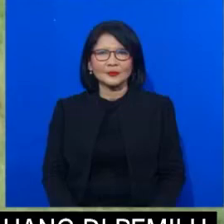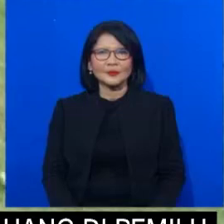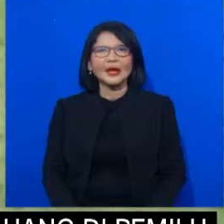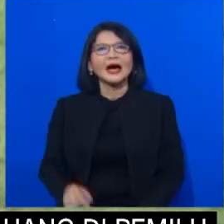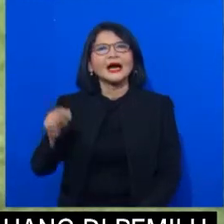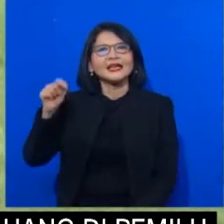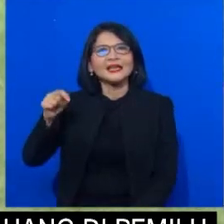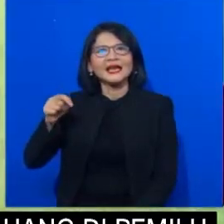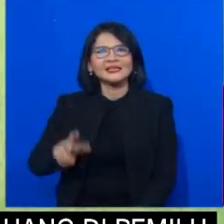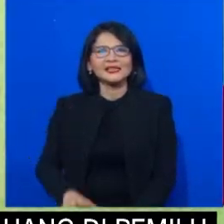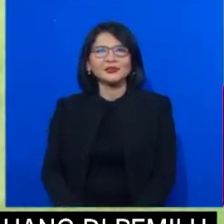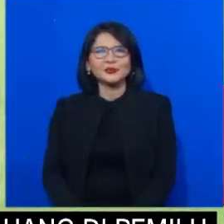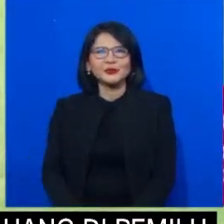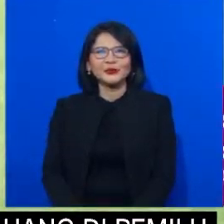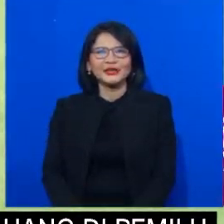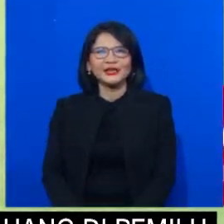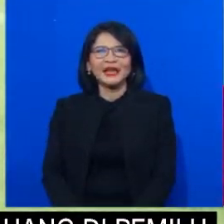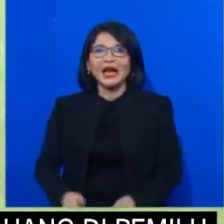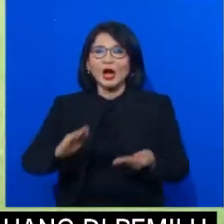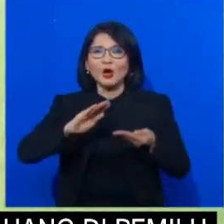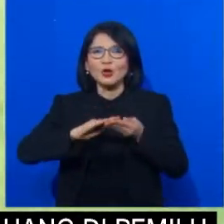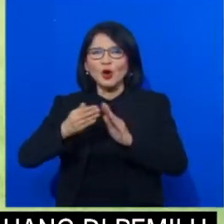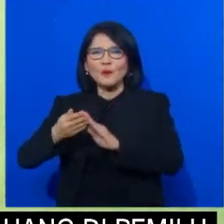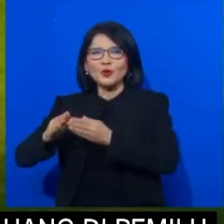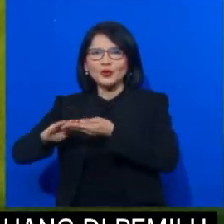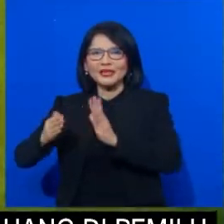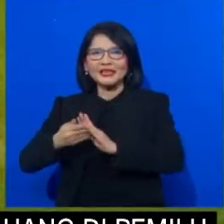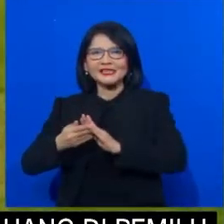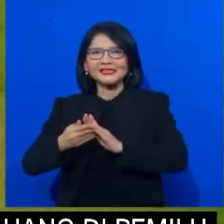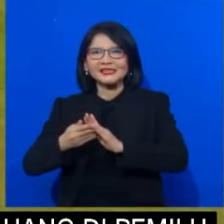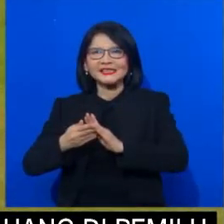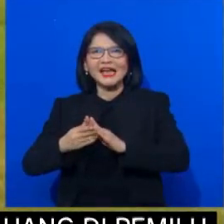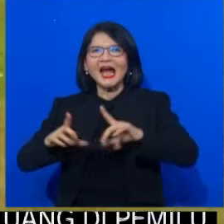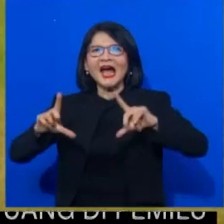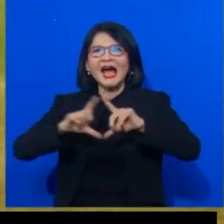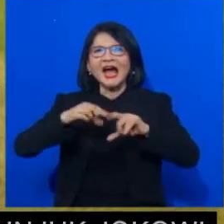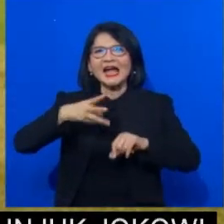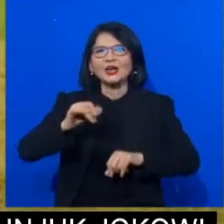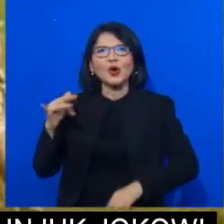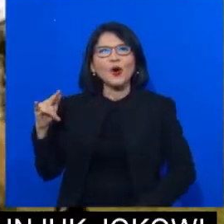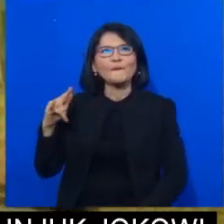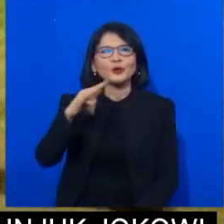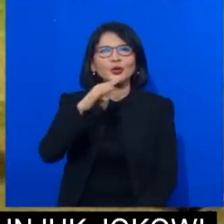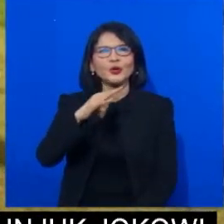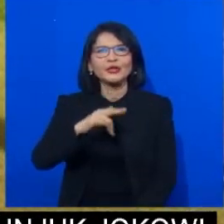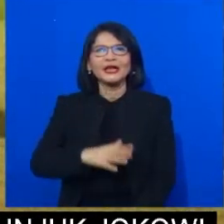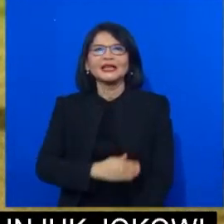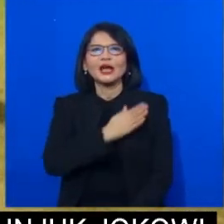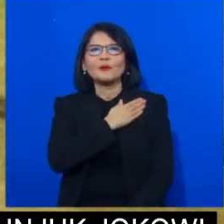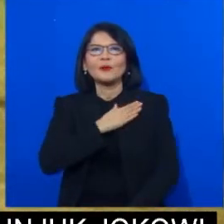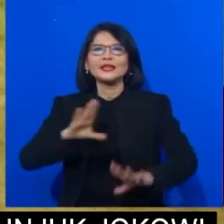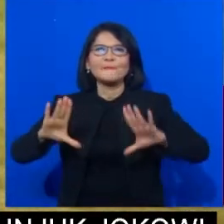Inilah salah satu aksi yang dilakukan komunitas Aero Modeling Mojokerto di lapangan Desa Tawangsari, Kabupaten Mojokerto, Jawa